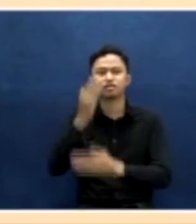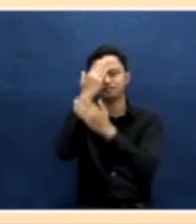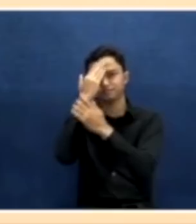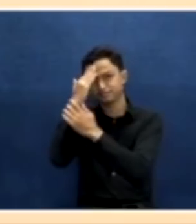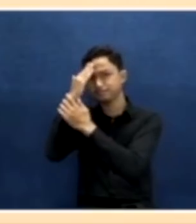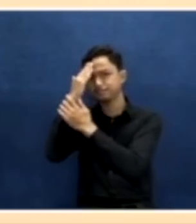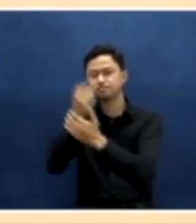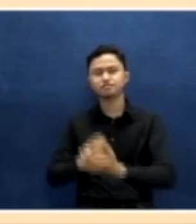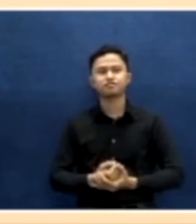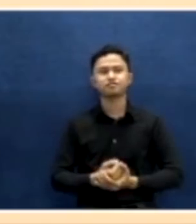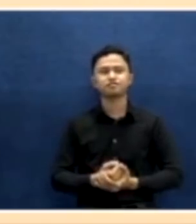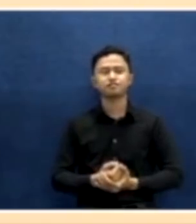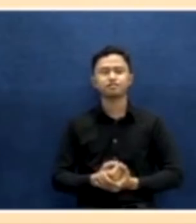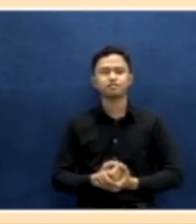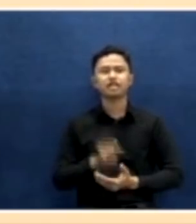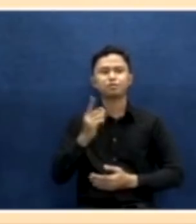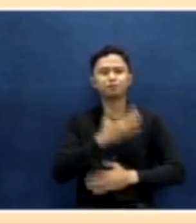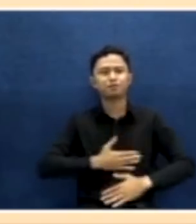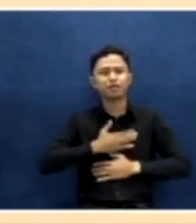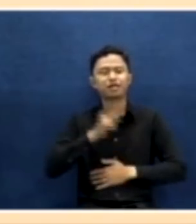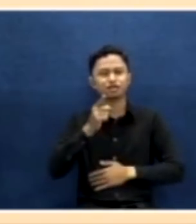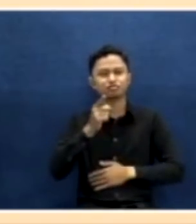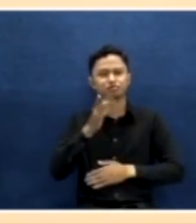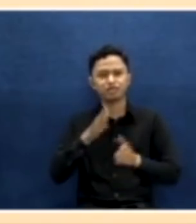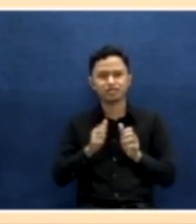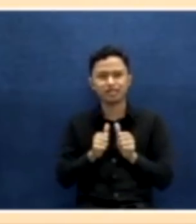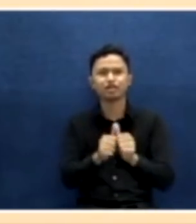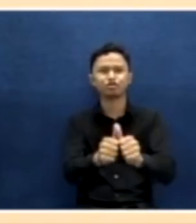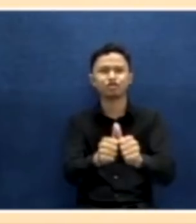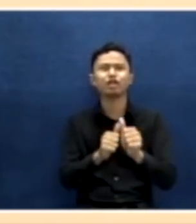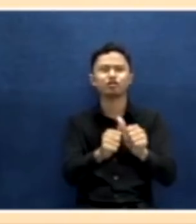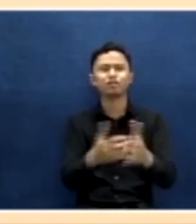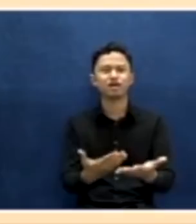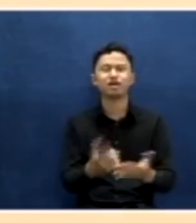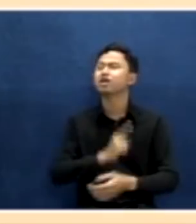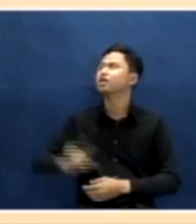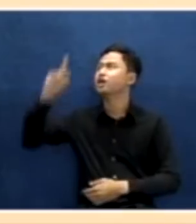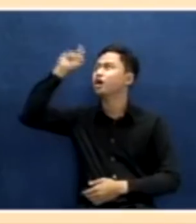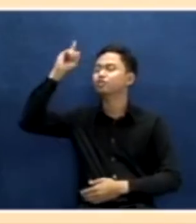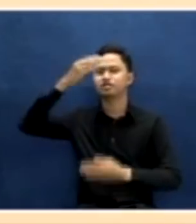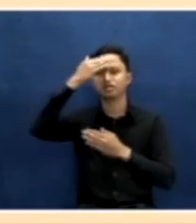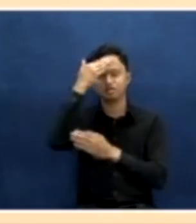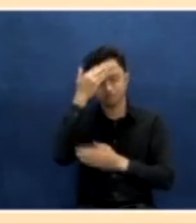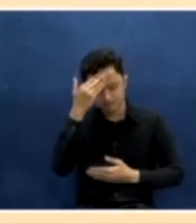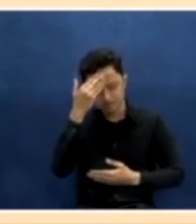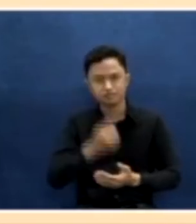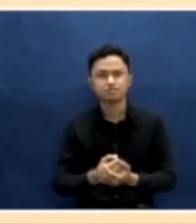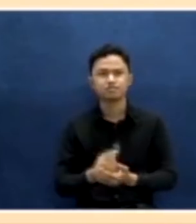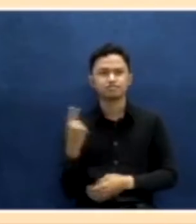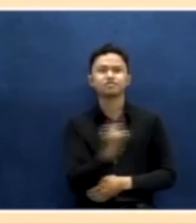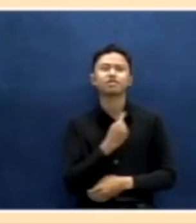menjadikan kita mengerti kenikmatan itu berbanding lurus dengan kita mengetahui Allah sebagai Rabb yang kita sembah Betapa